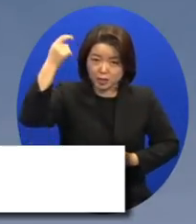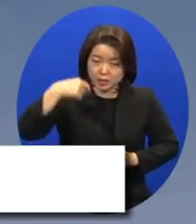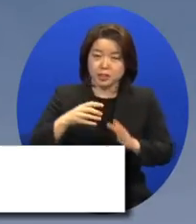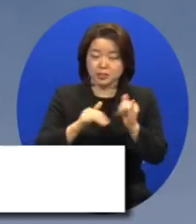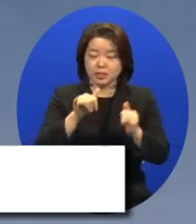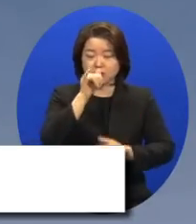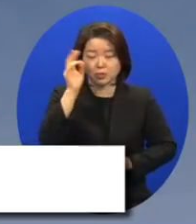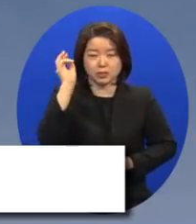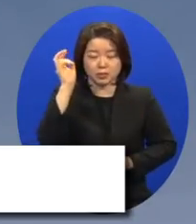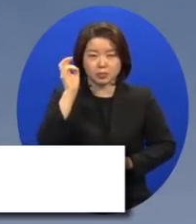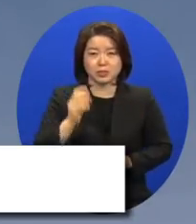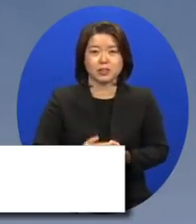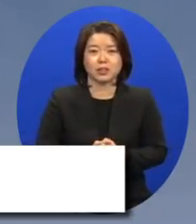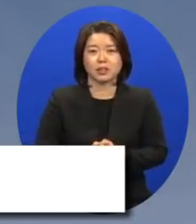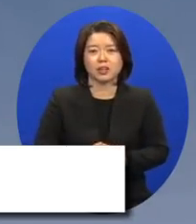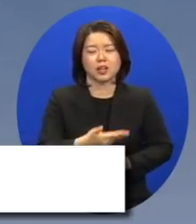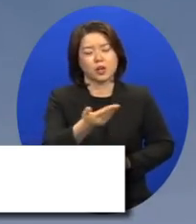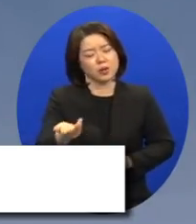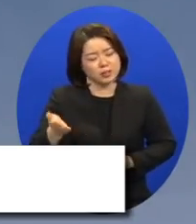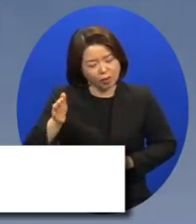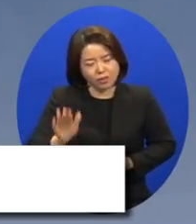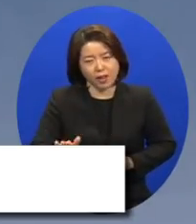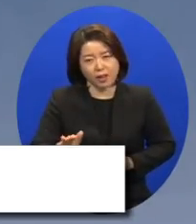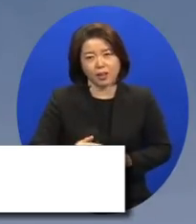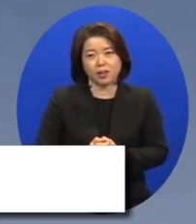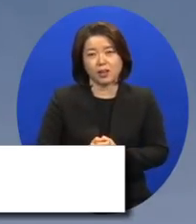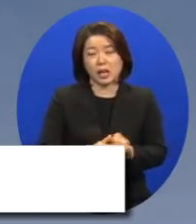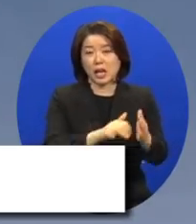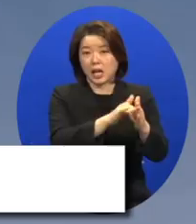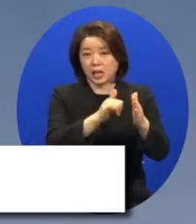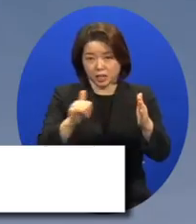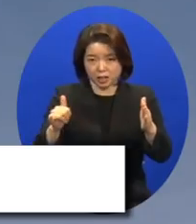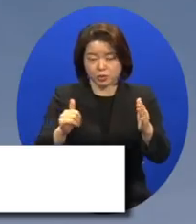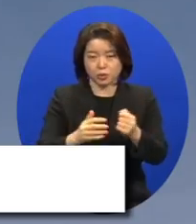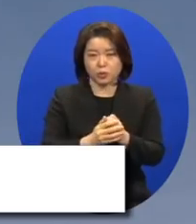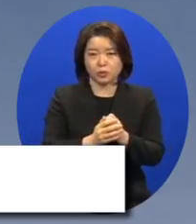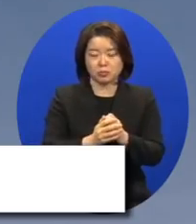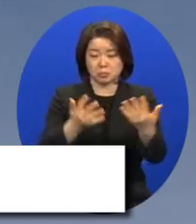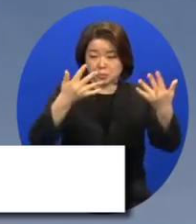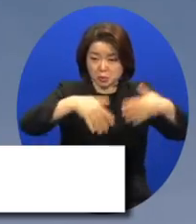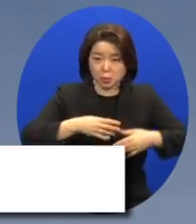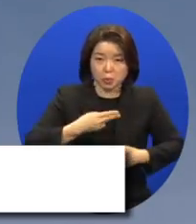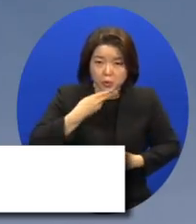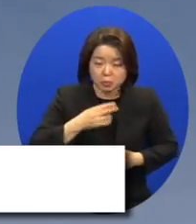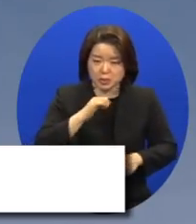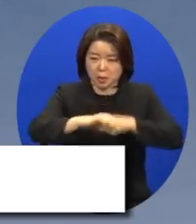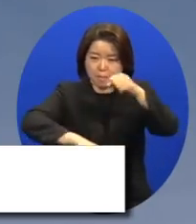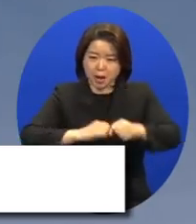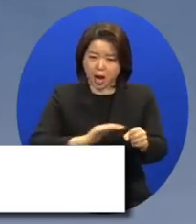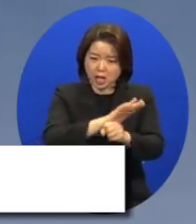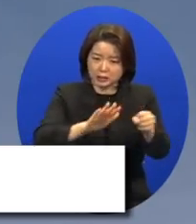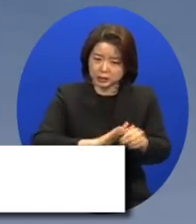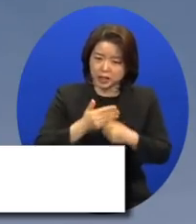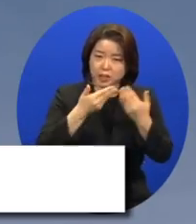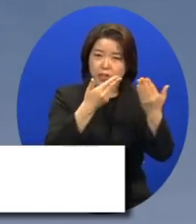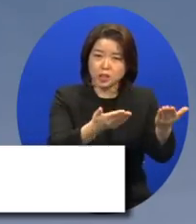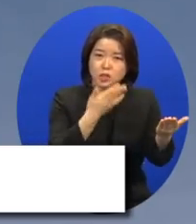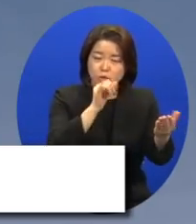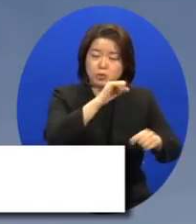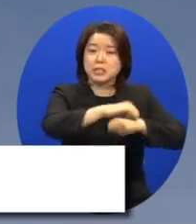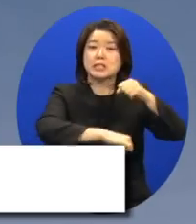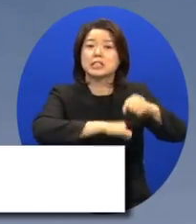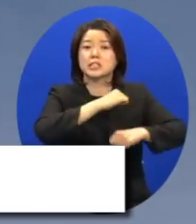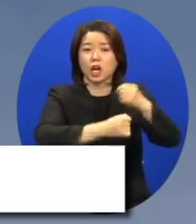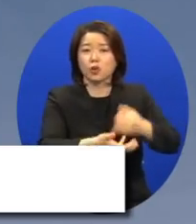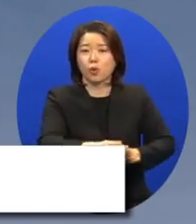있을 겁니다 여러분 그러나 가족들을 조건없이 마음껏 사랑할 수 있는 자유를